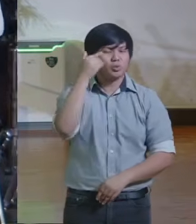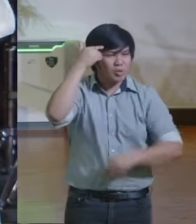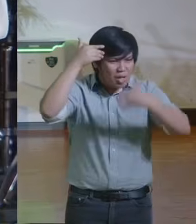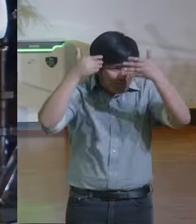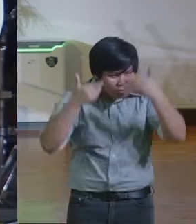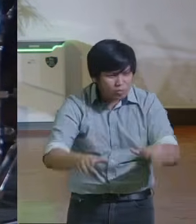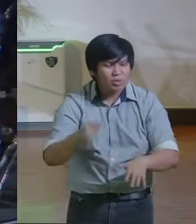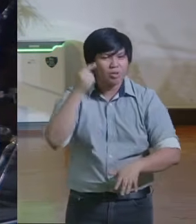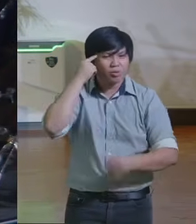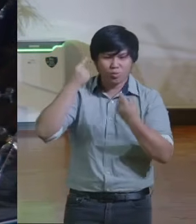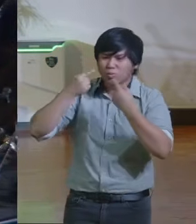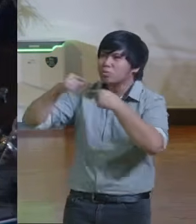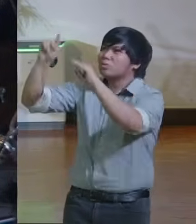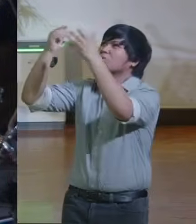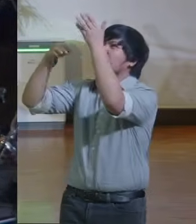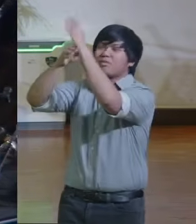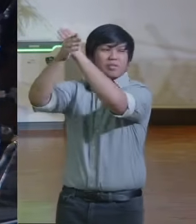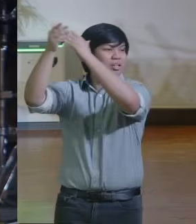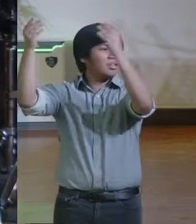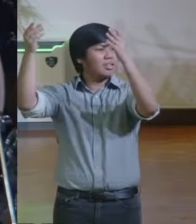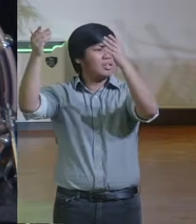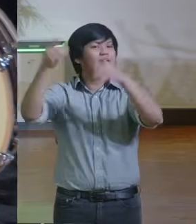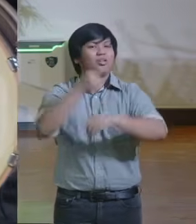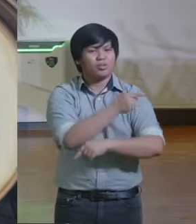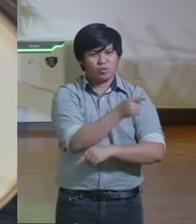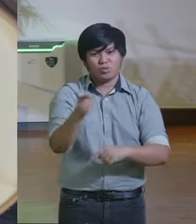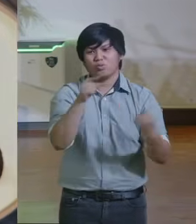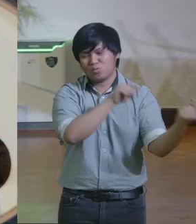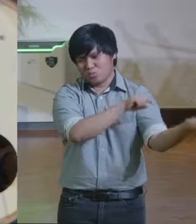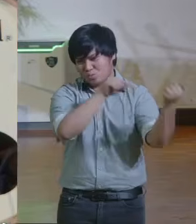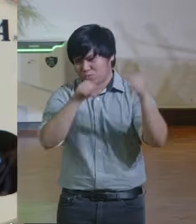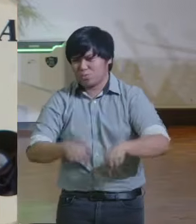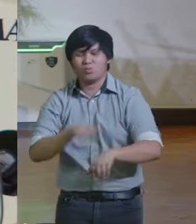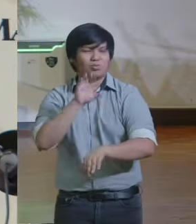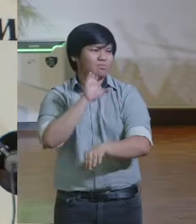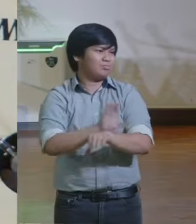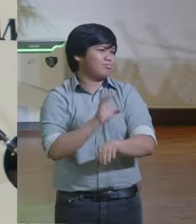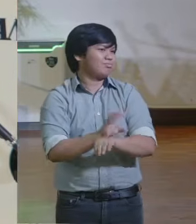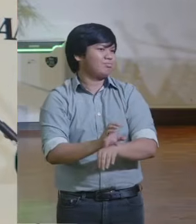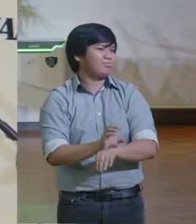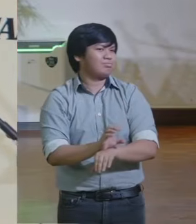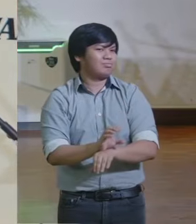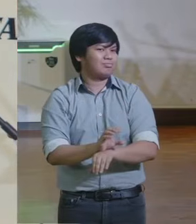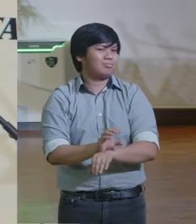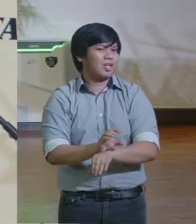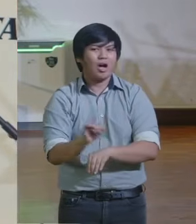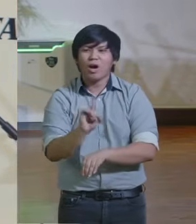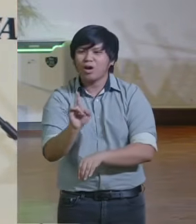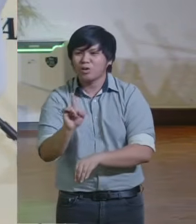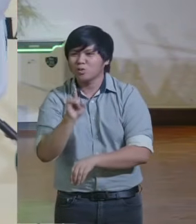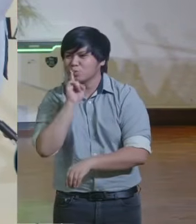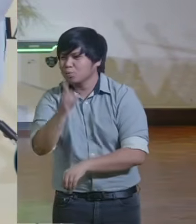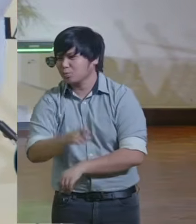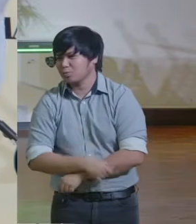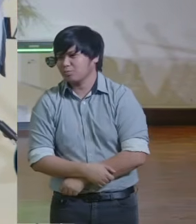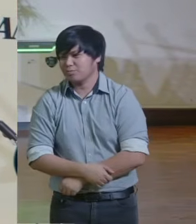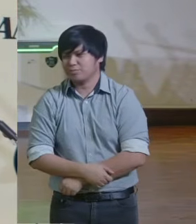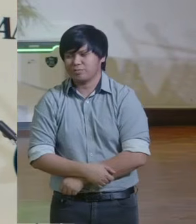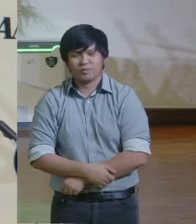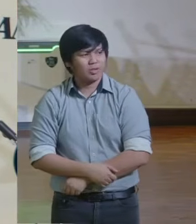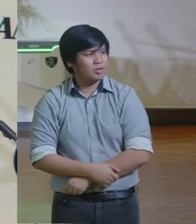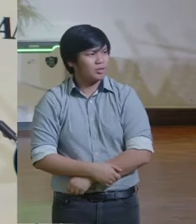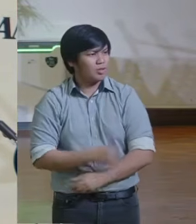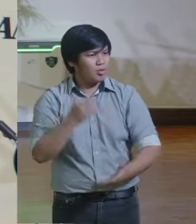heaven? Magkaiba po yan. Ang aking dalangin, kayo po ay nagpupunta rito dahil kayo ay binago na ng